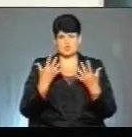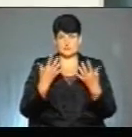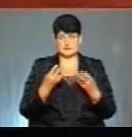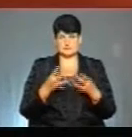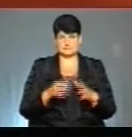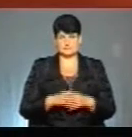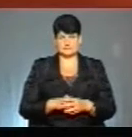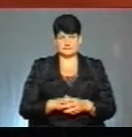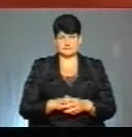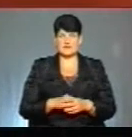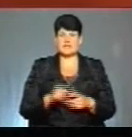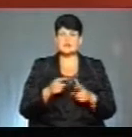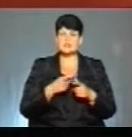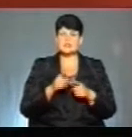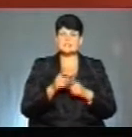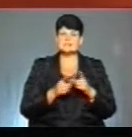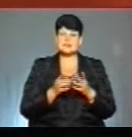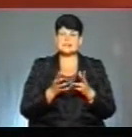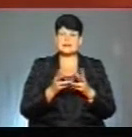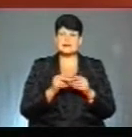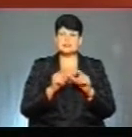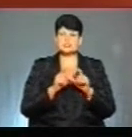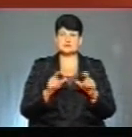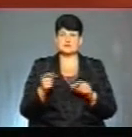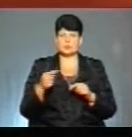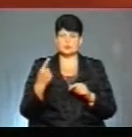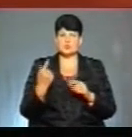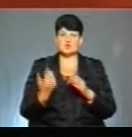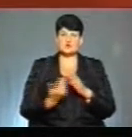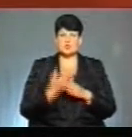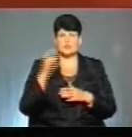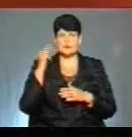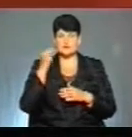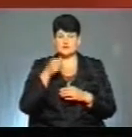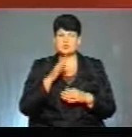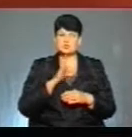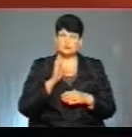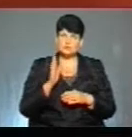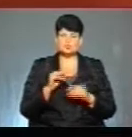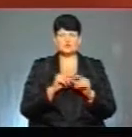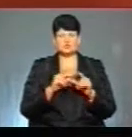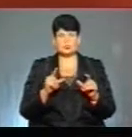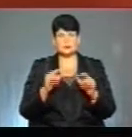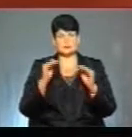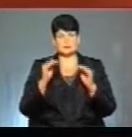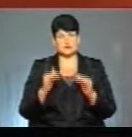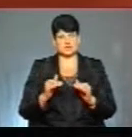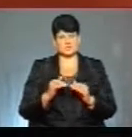не є. Чи зміниться кількість шкіл на Тернопільщині з нового навчального року? Чи будуть школи, які понижені в